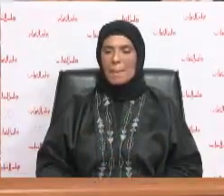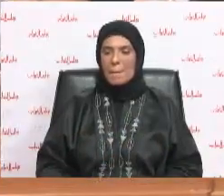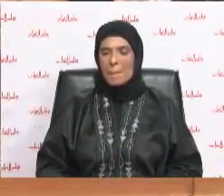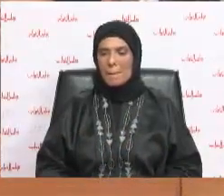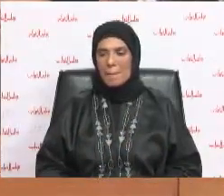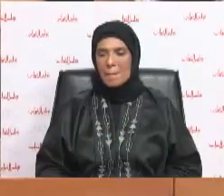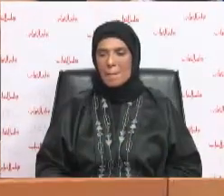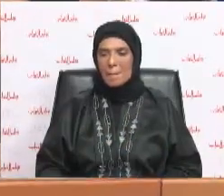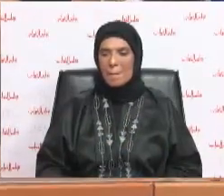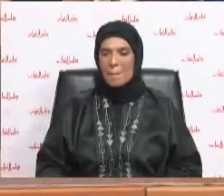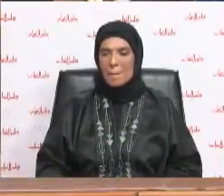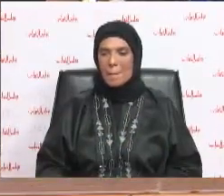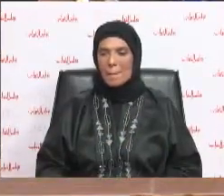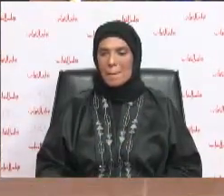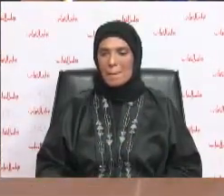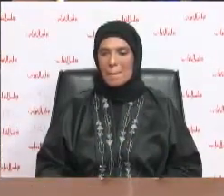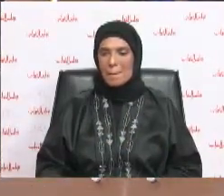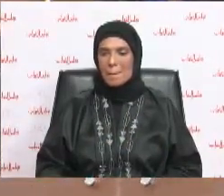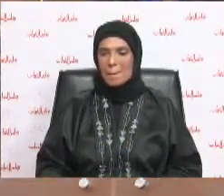سعادة النائب عبد الله رميح، تفضل.